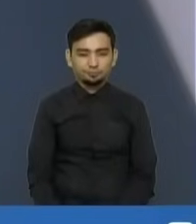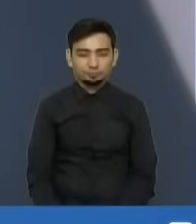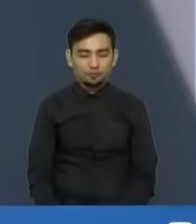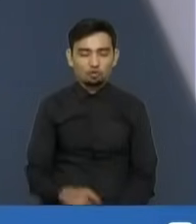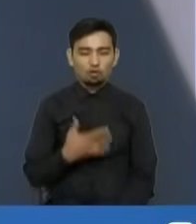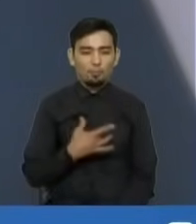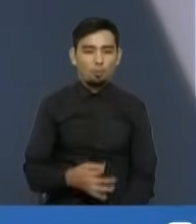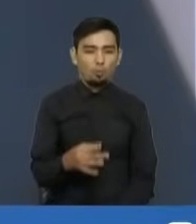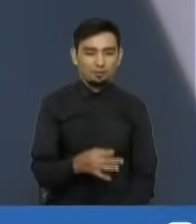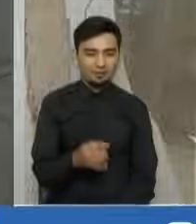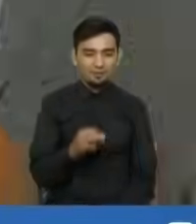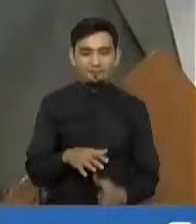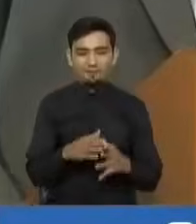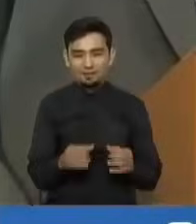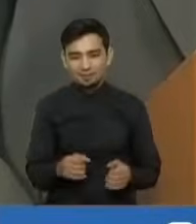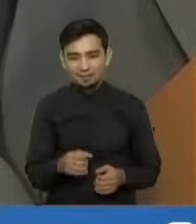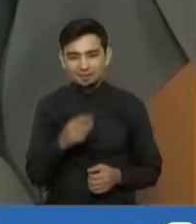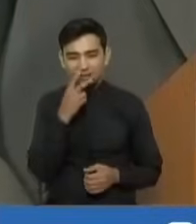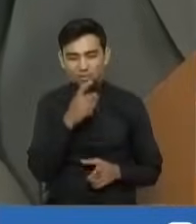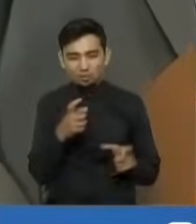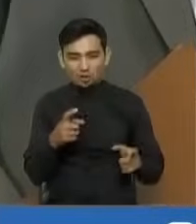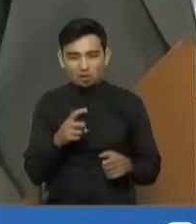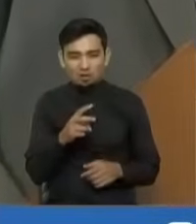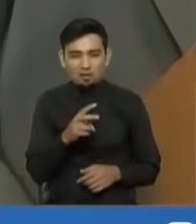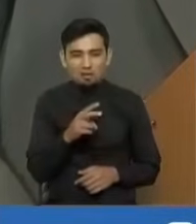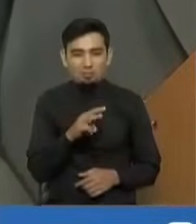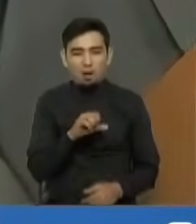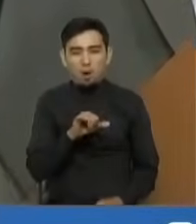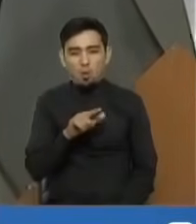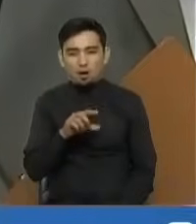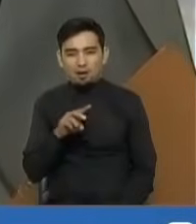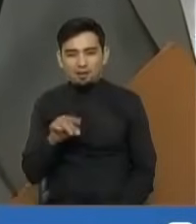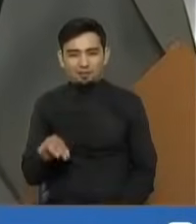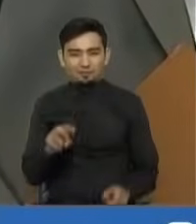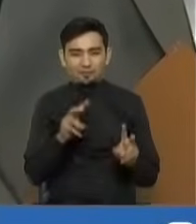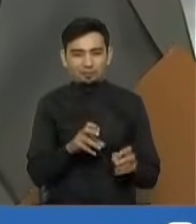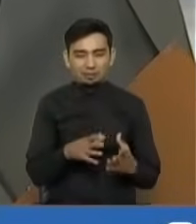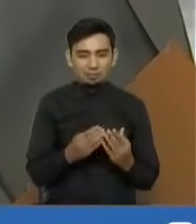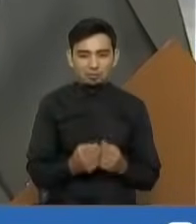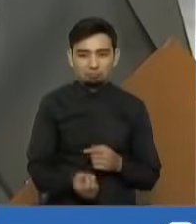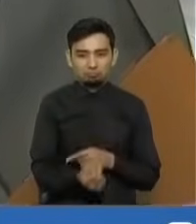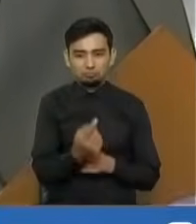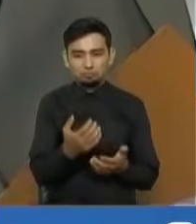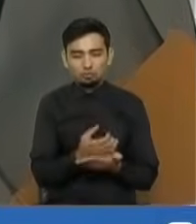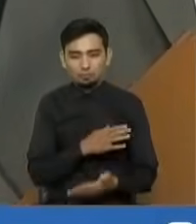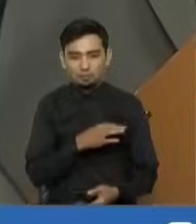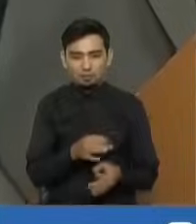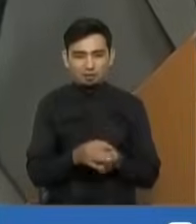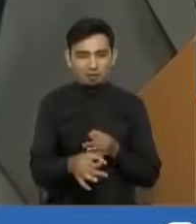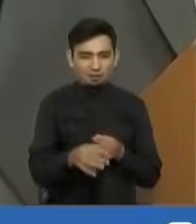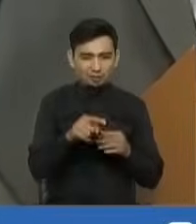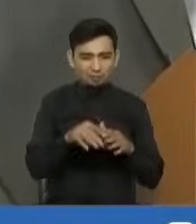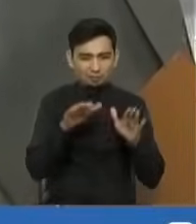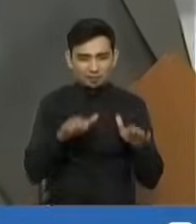Жамбыл облысында жергілікті жұрт жабай адамдар атап кеткен ерекше отбасы табылды. Қоршаған ортадан жырақ ғұмыр кешкен ағайындылар еш